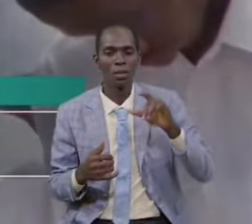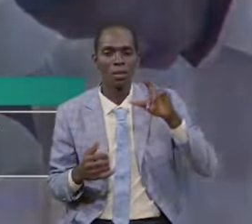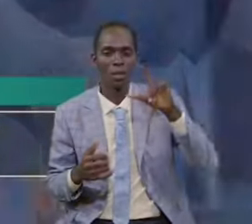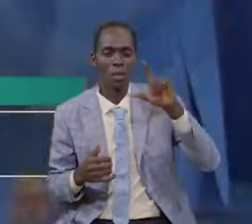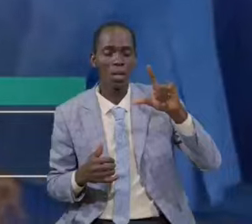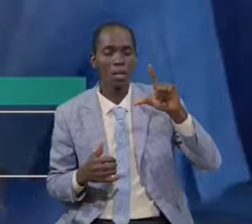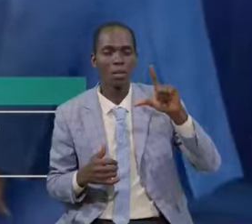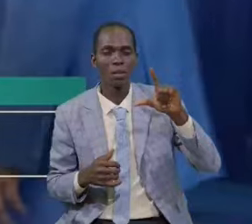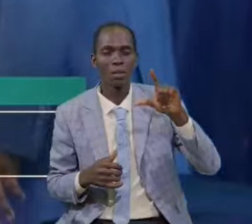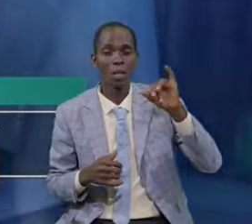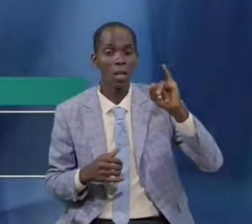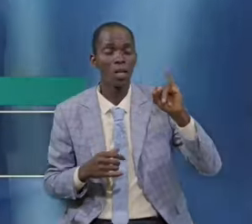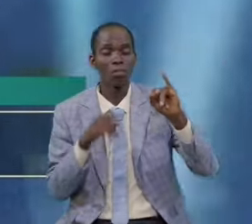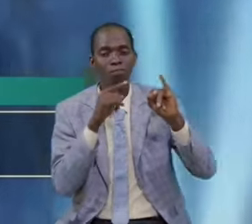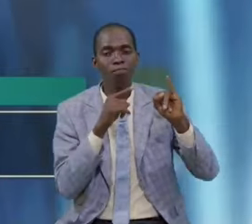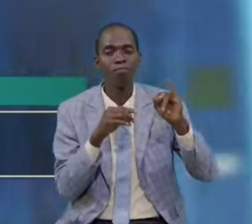de Dieu,